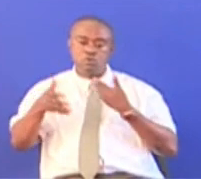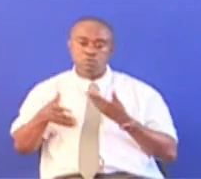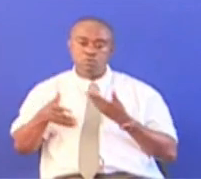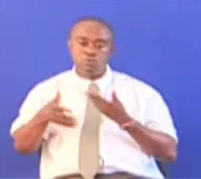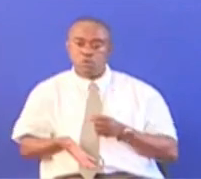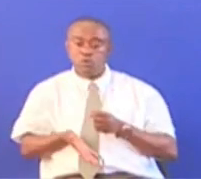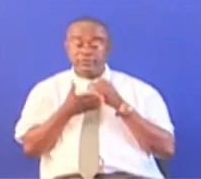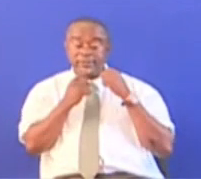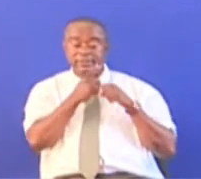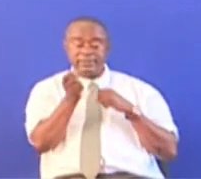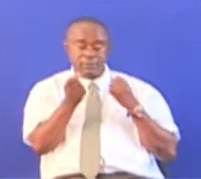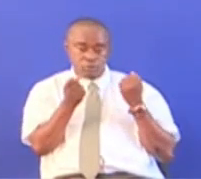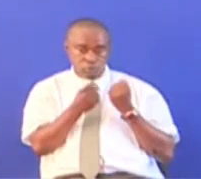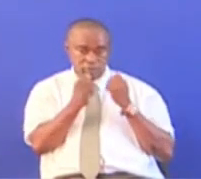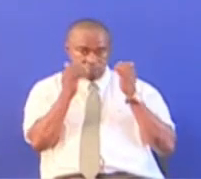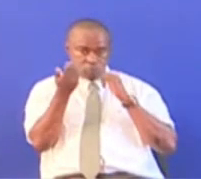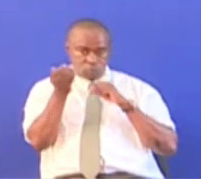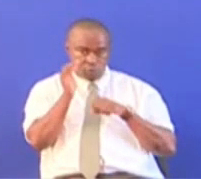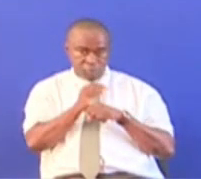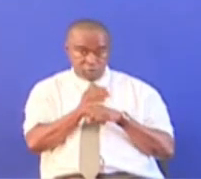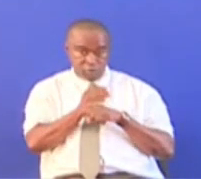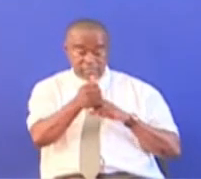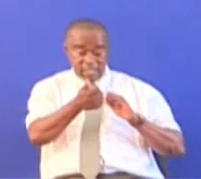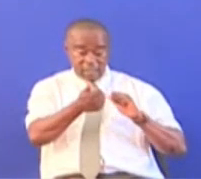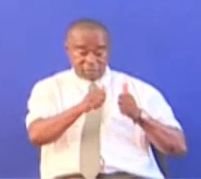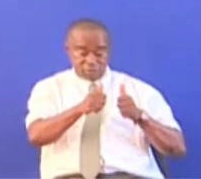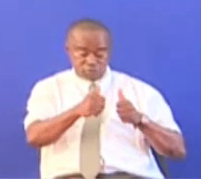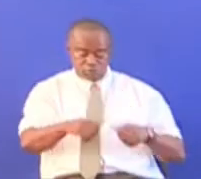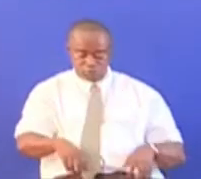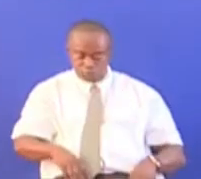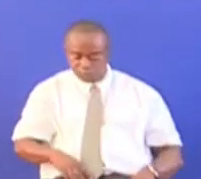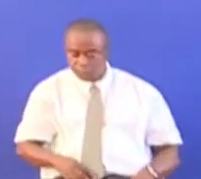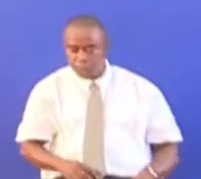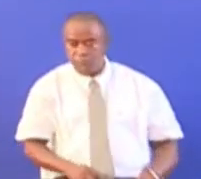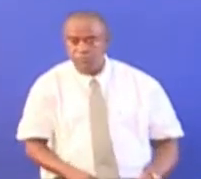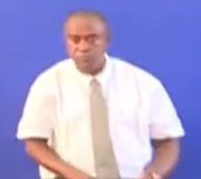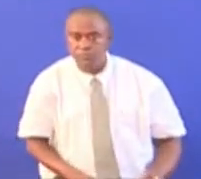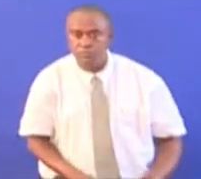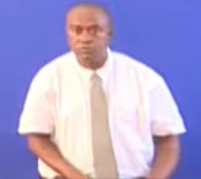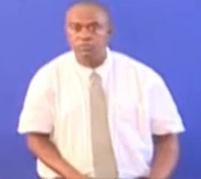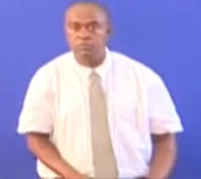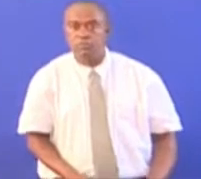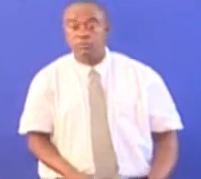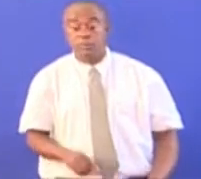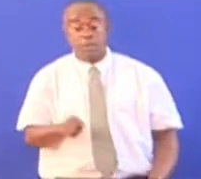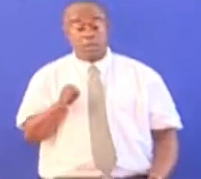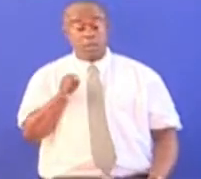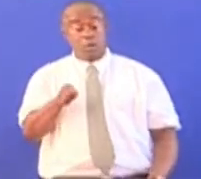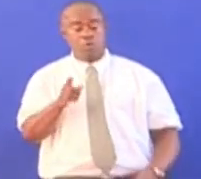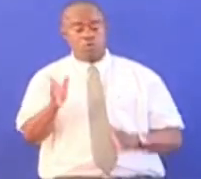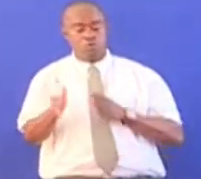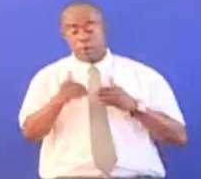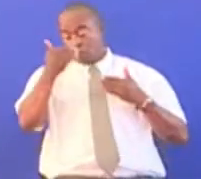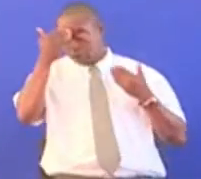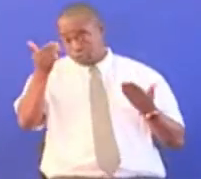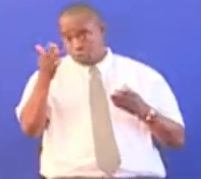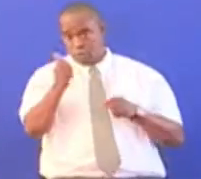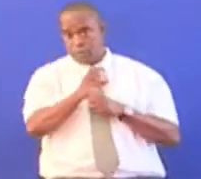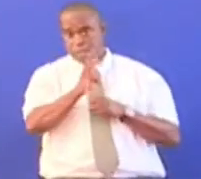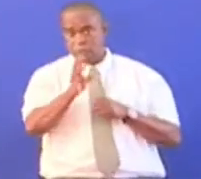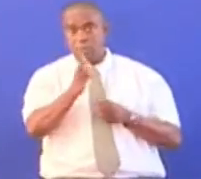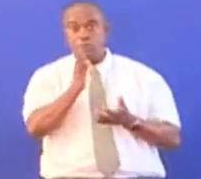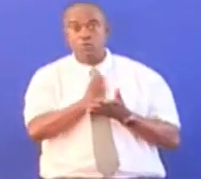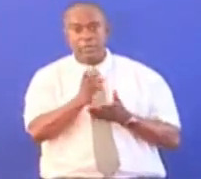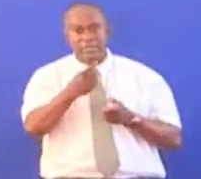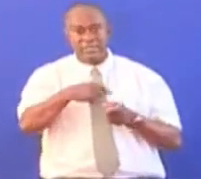yatusaidie kutengeneza miundombinu ya michezo kwenye nchi hii. Huu mpango Sanga sijui umeupata wapi, lakini ni kweli kwamba